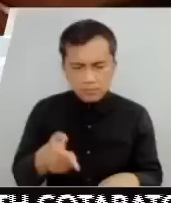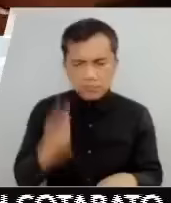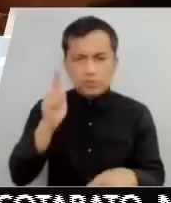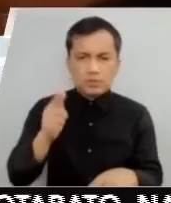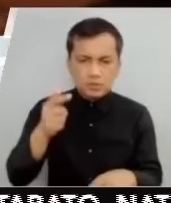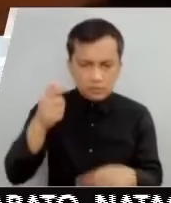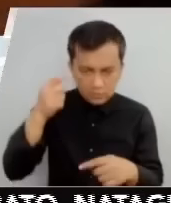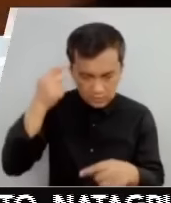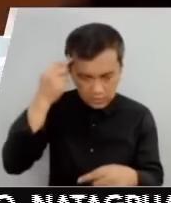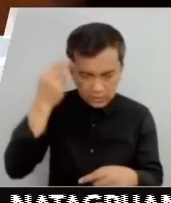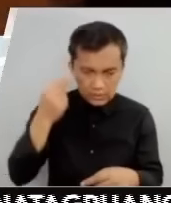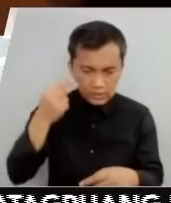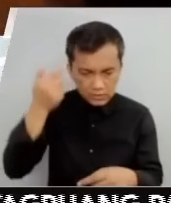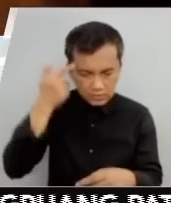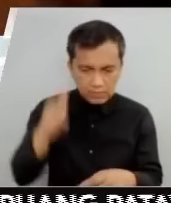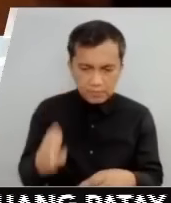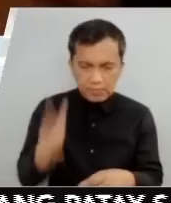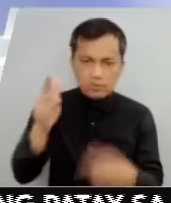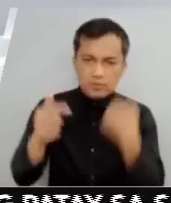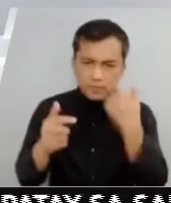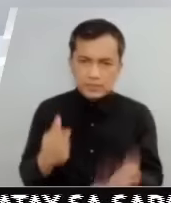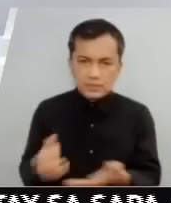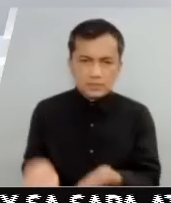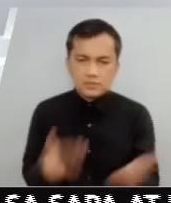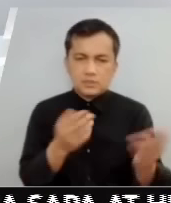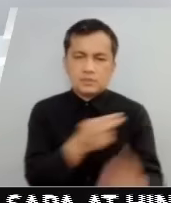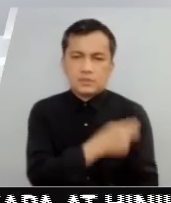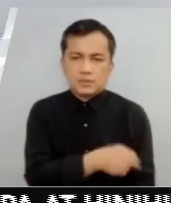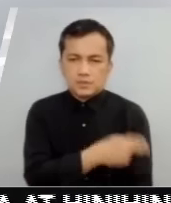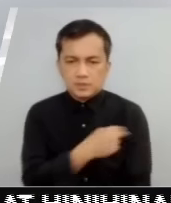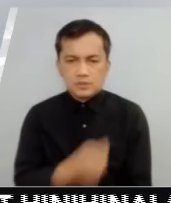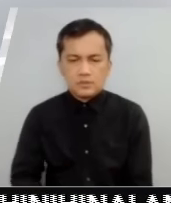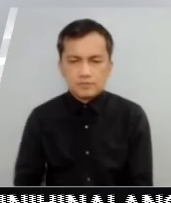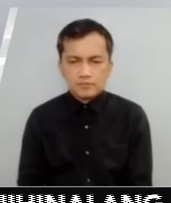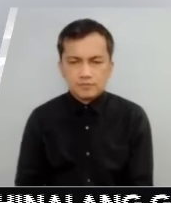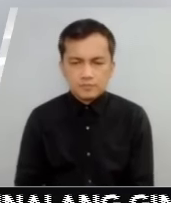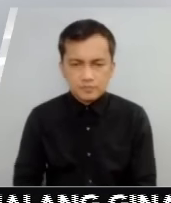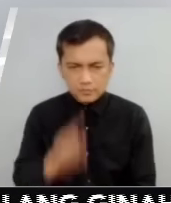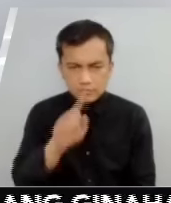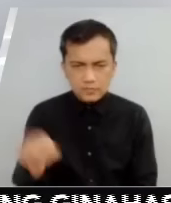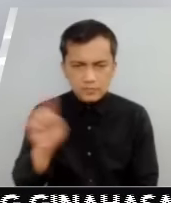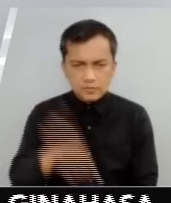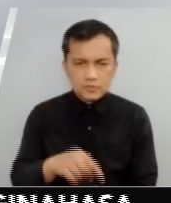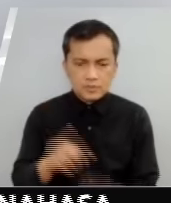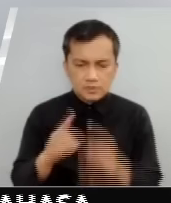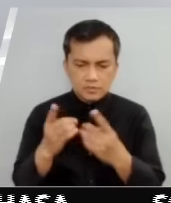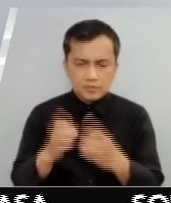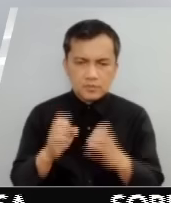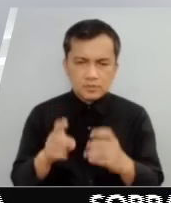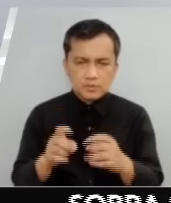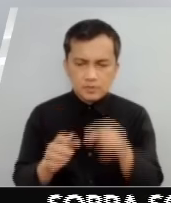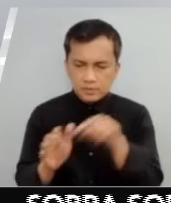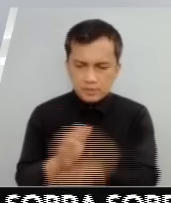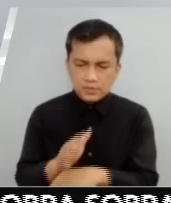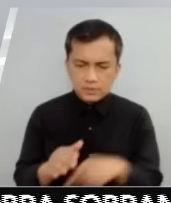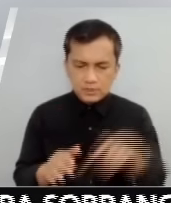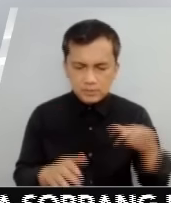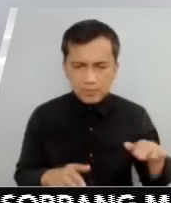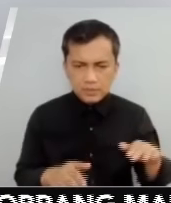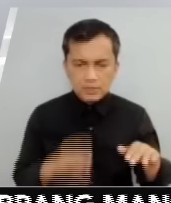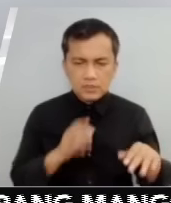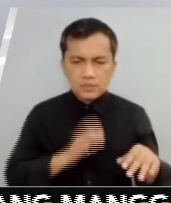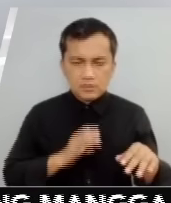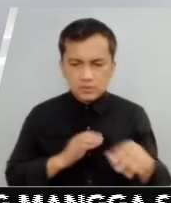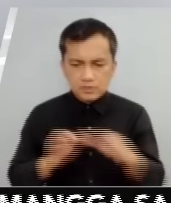suspect Dead on arrival siya sa ospital kinondina ng Department of Education ang pagpaslang sa bata at nakiramay sa pamilya at mga